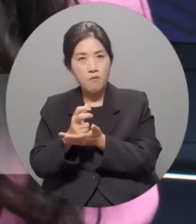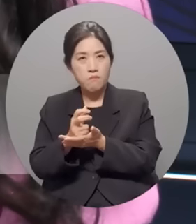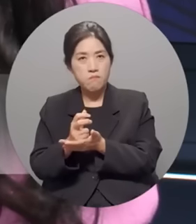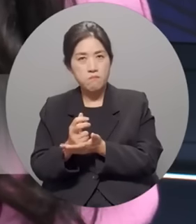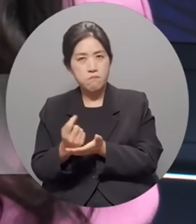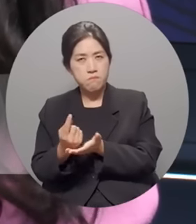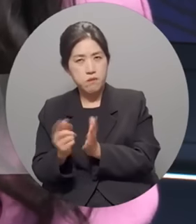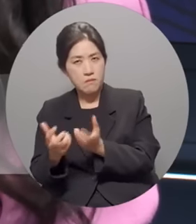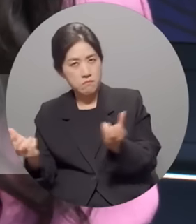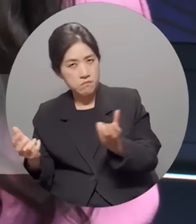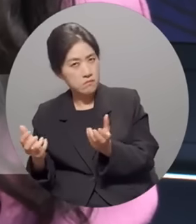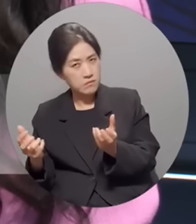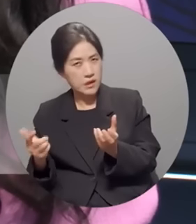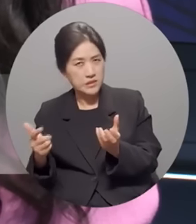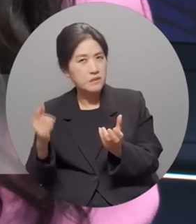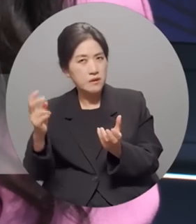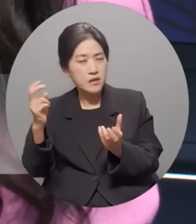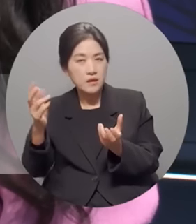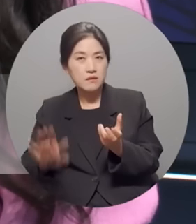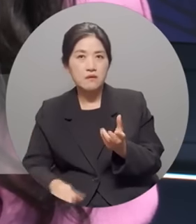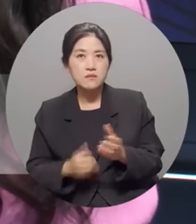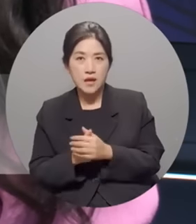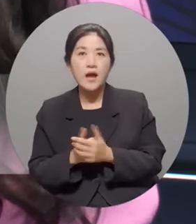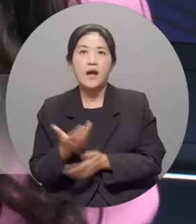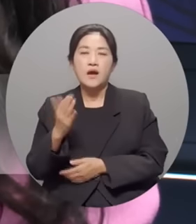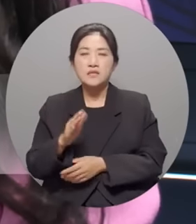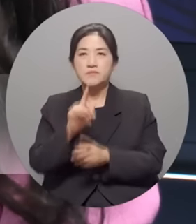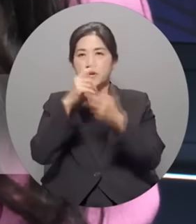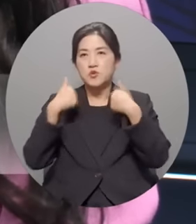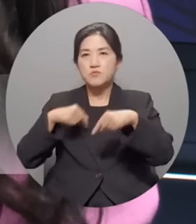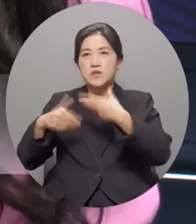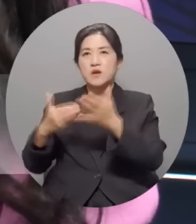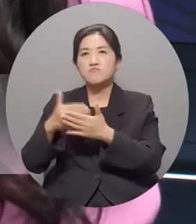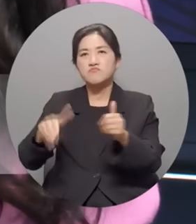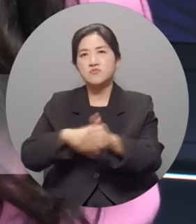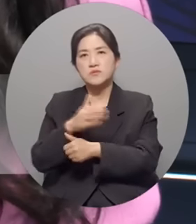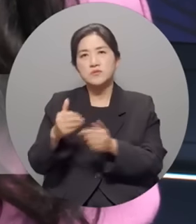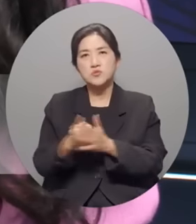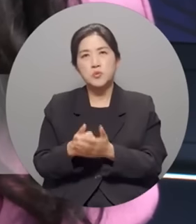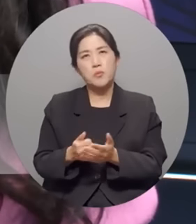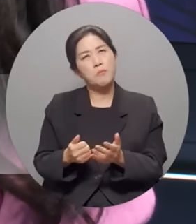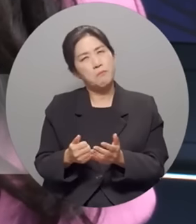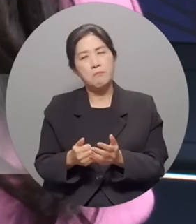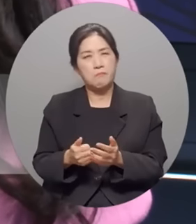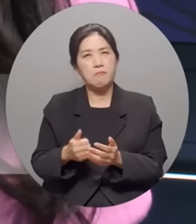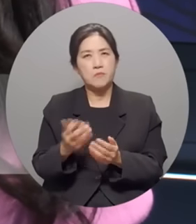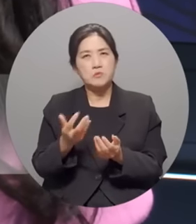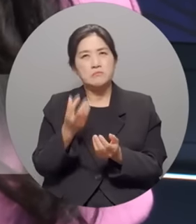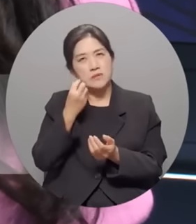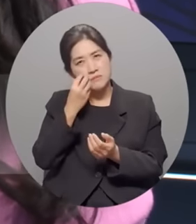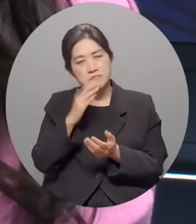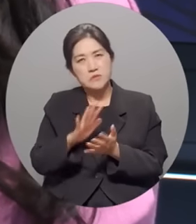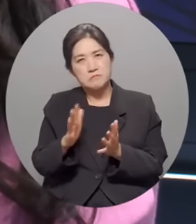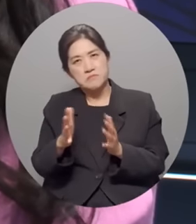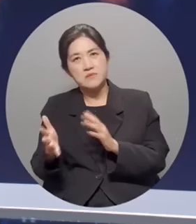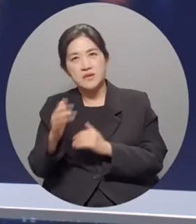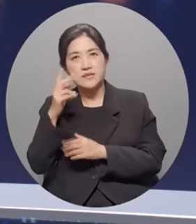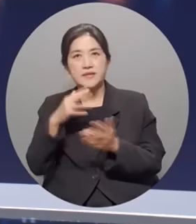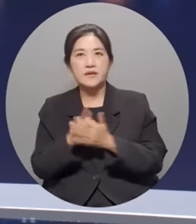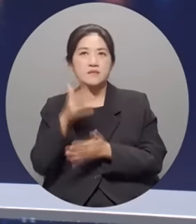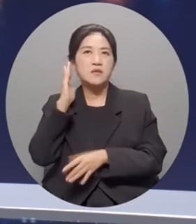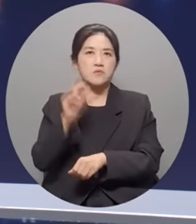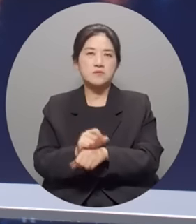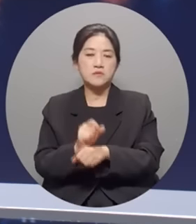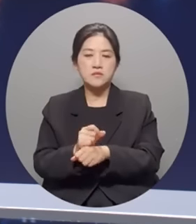보일거다 이렇게 예상이 되진 않는데 어쨌든 그래도 당정 분위기는 좀 묘하게 흘러갈 것 같네요 대통령실은 이탈표는